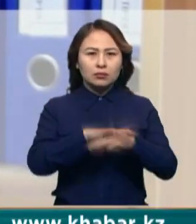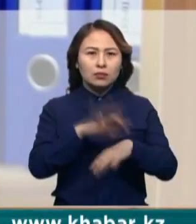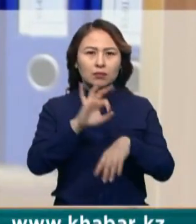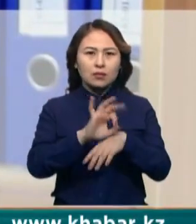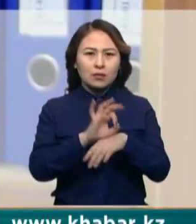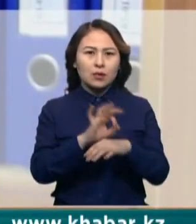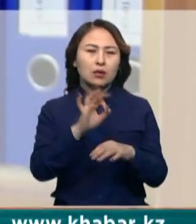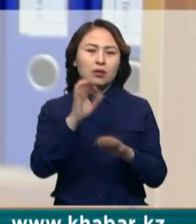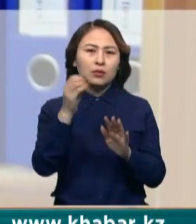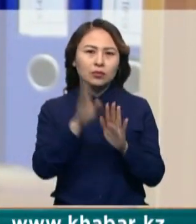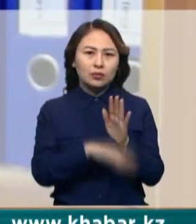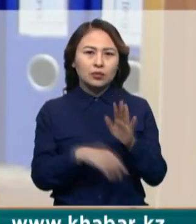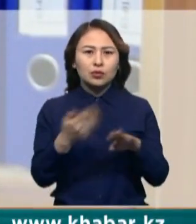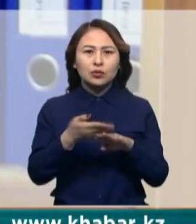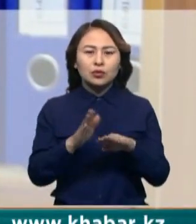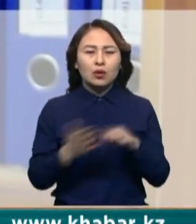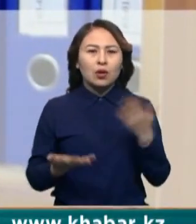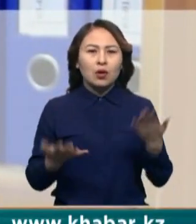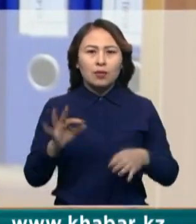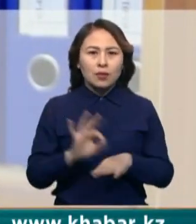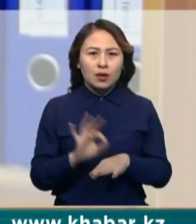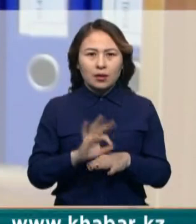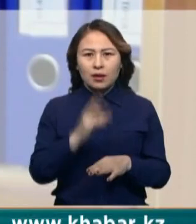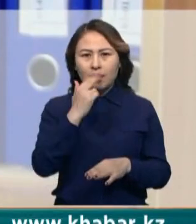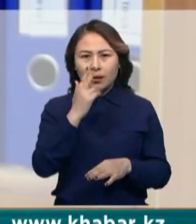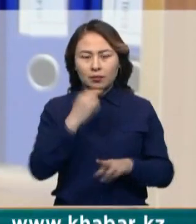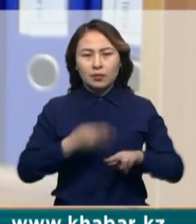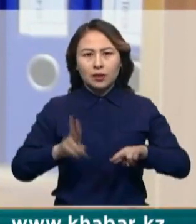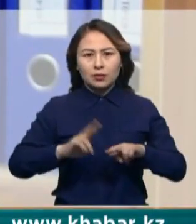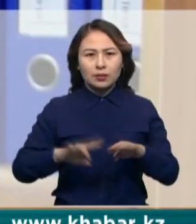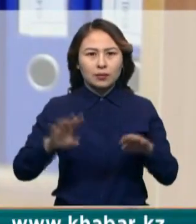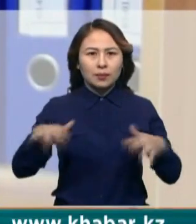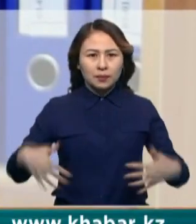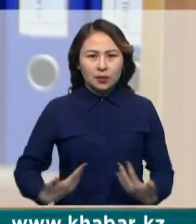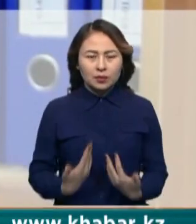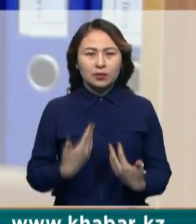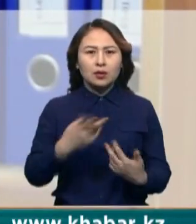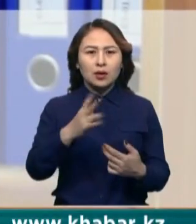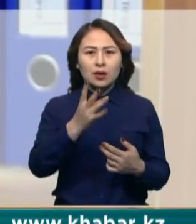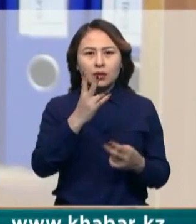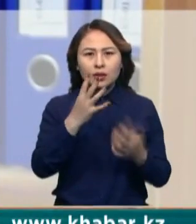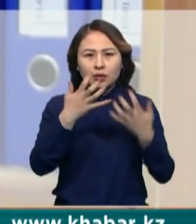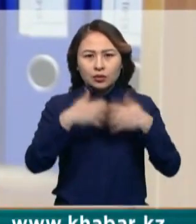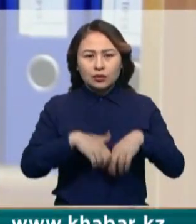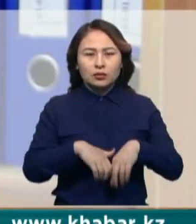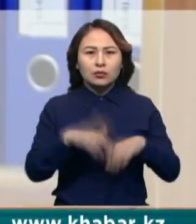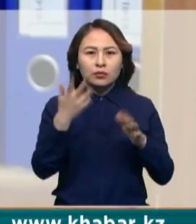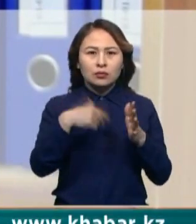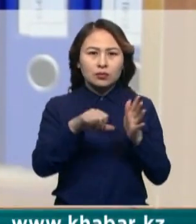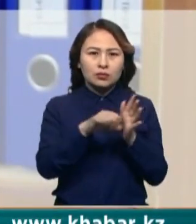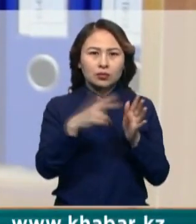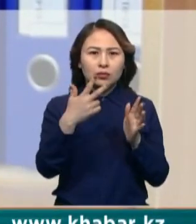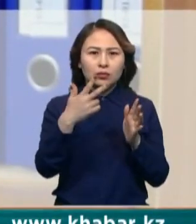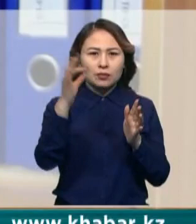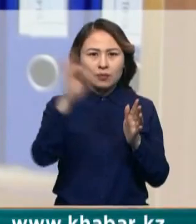ауру күндері анықталып, сон ертерек ауырған баладарды алып тастағанда сонда